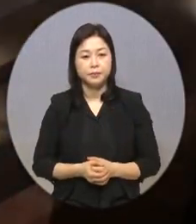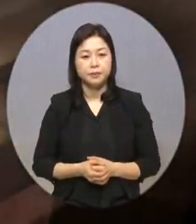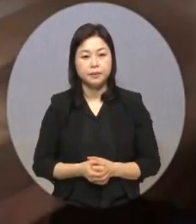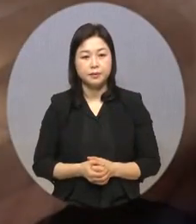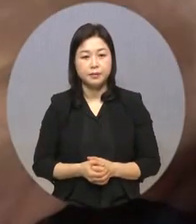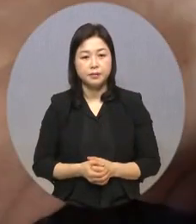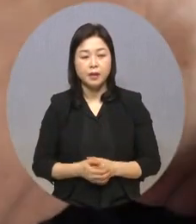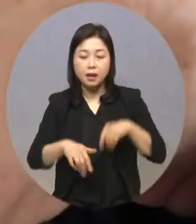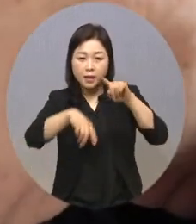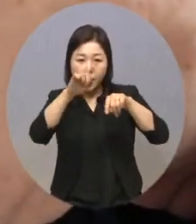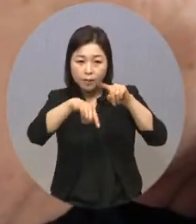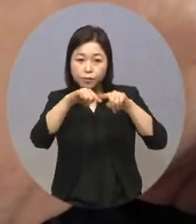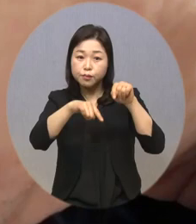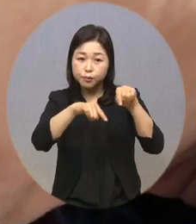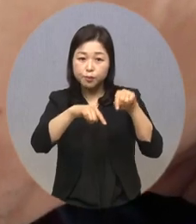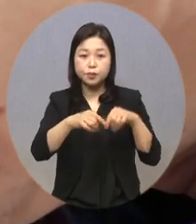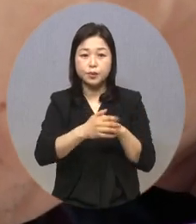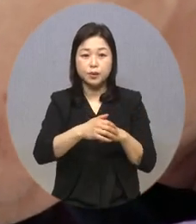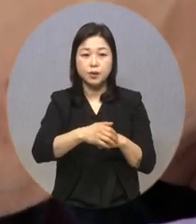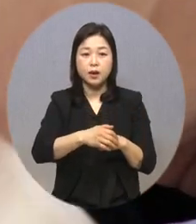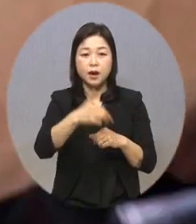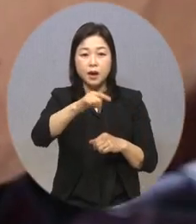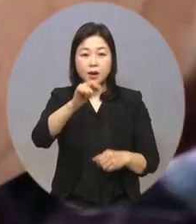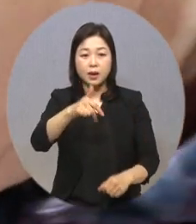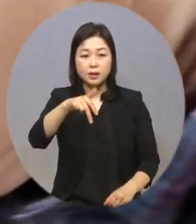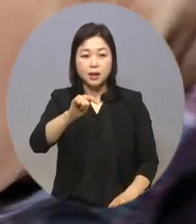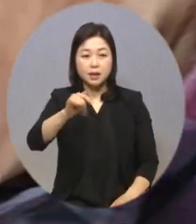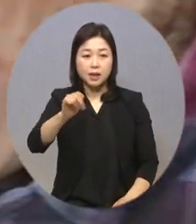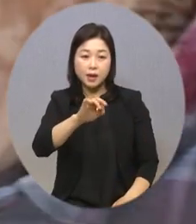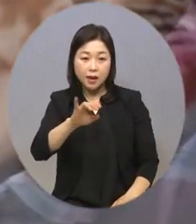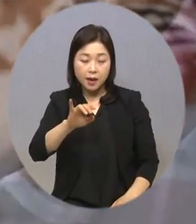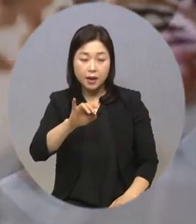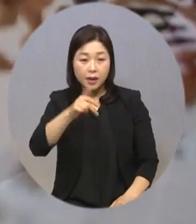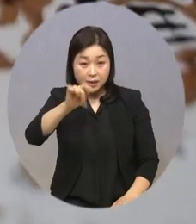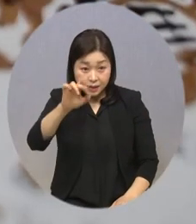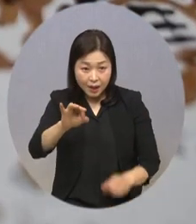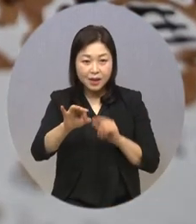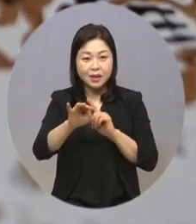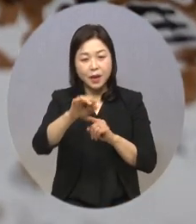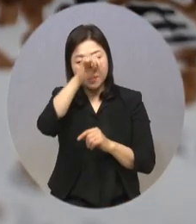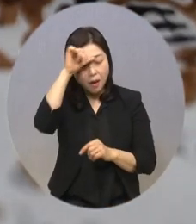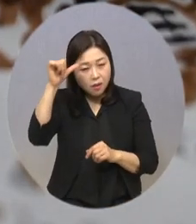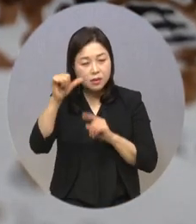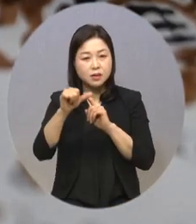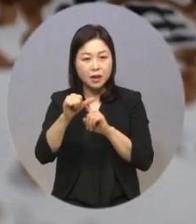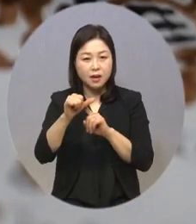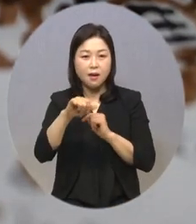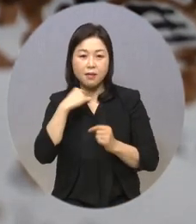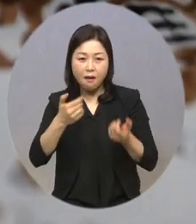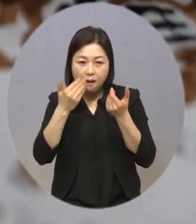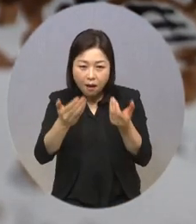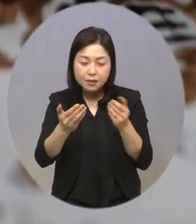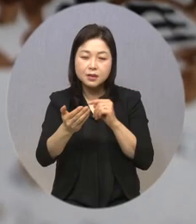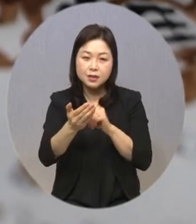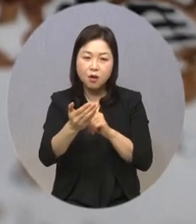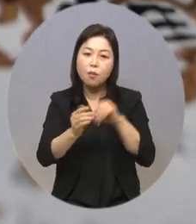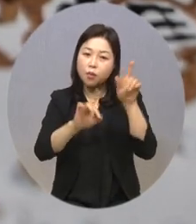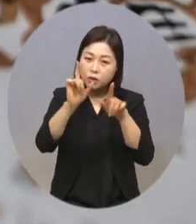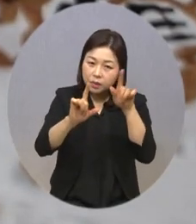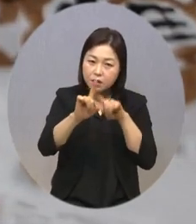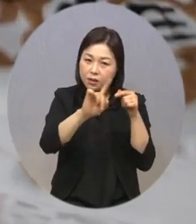목조각. 이른바 각자장의 평생 몸바친 손길에서 옛 글씨들이 선명하게 살아납니다.